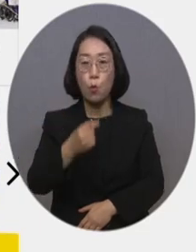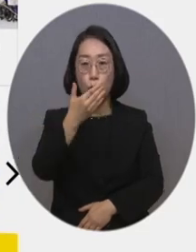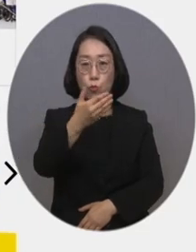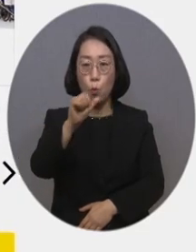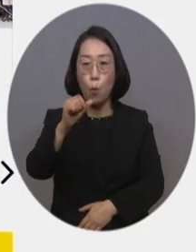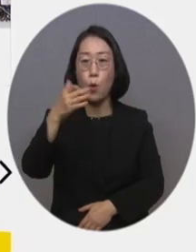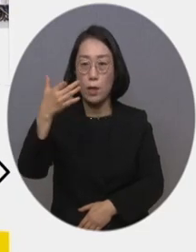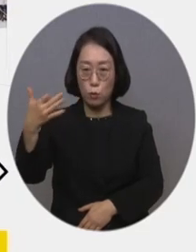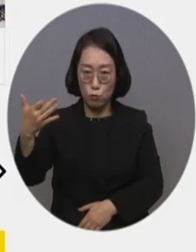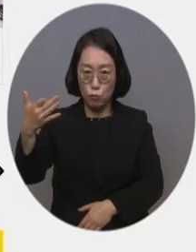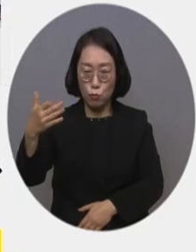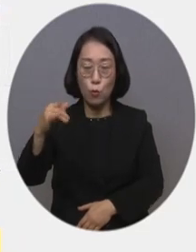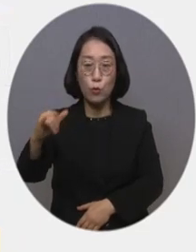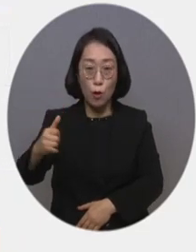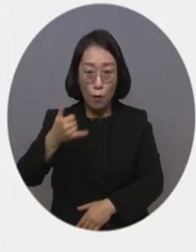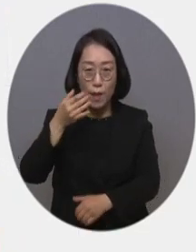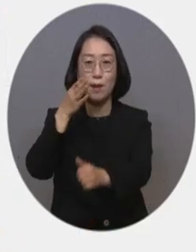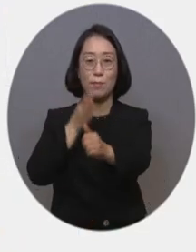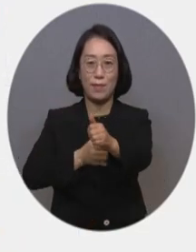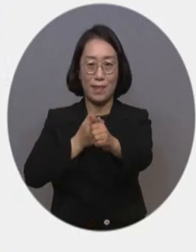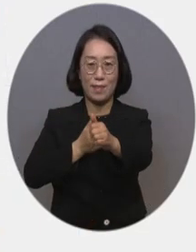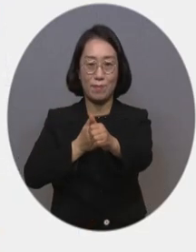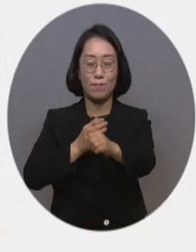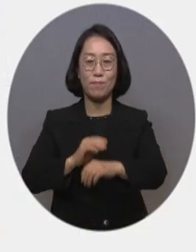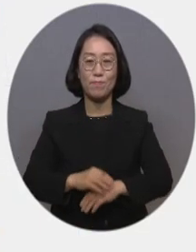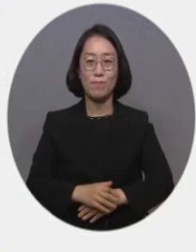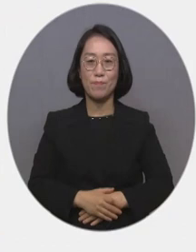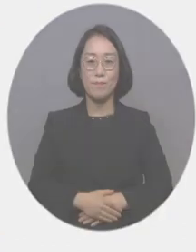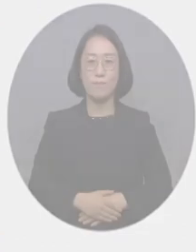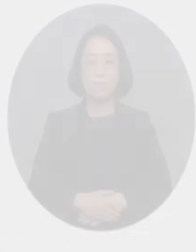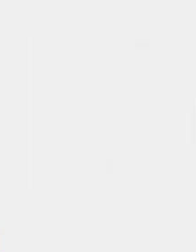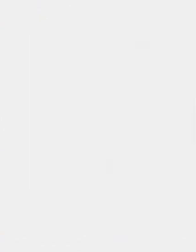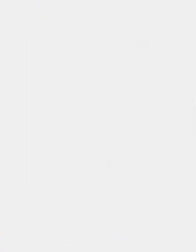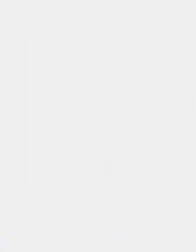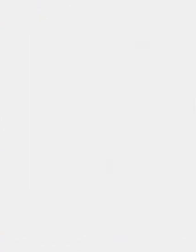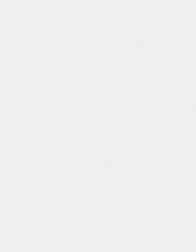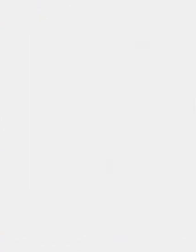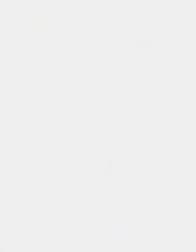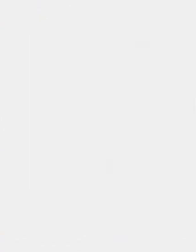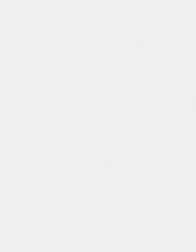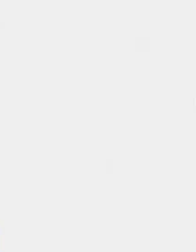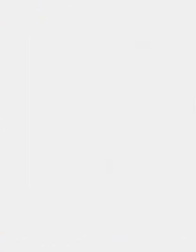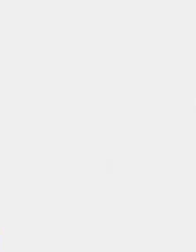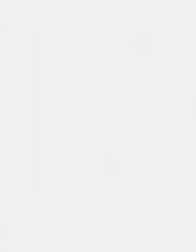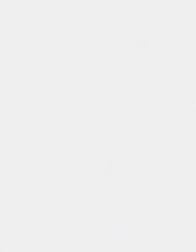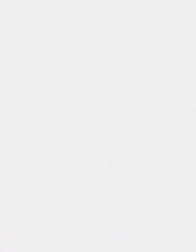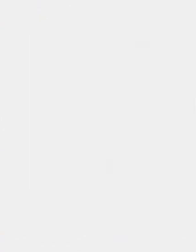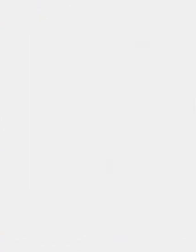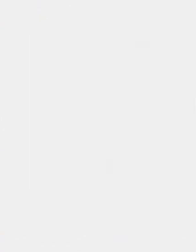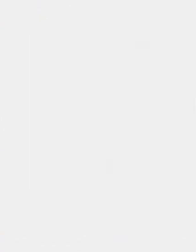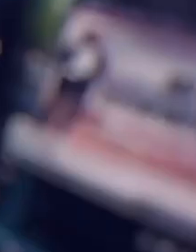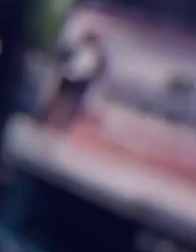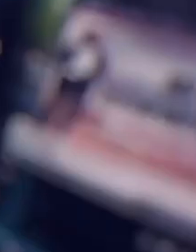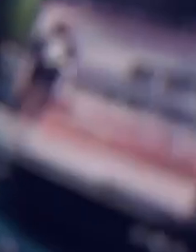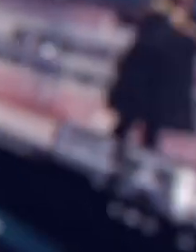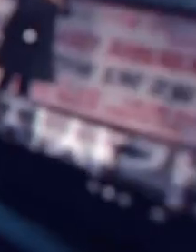전화번호 02-2655-9519로 많은 제보 바랍니다.